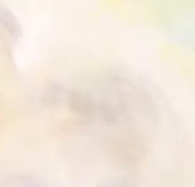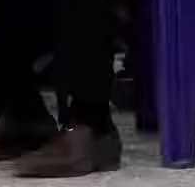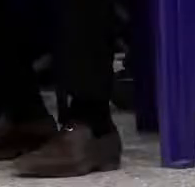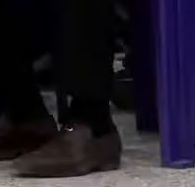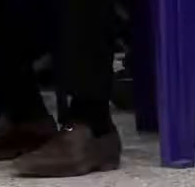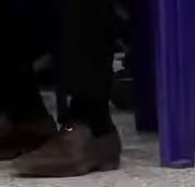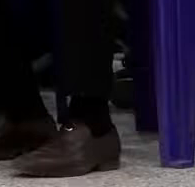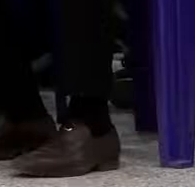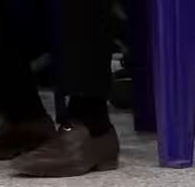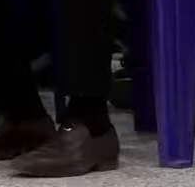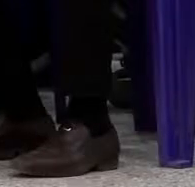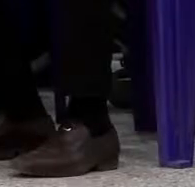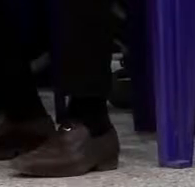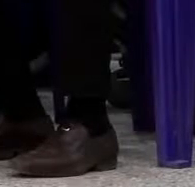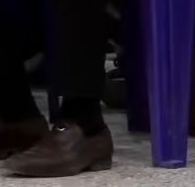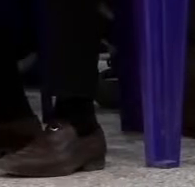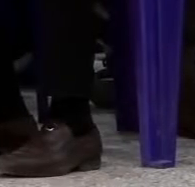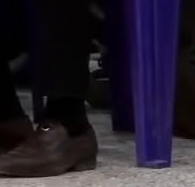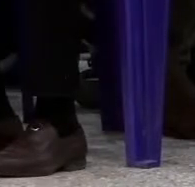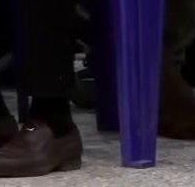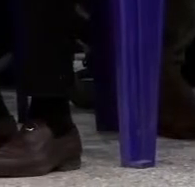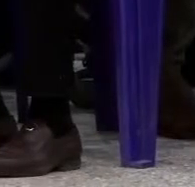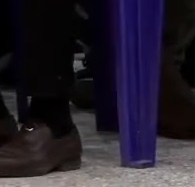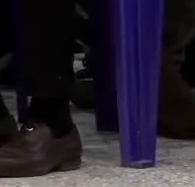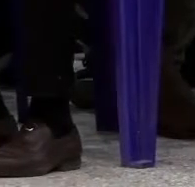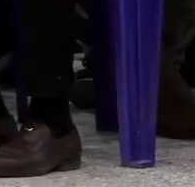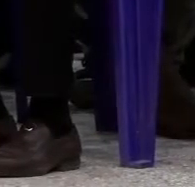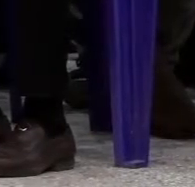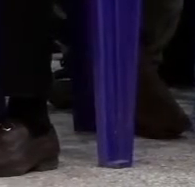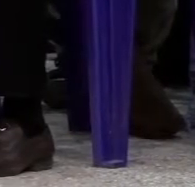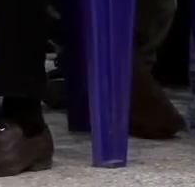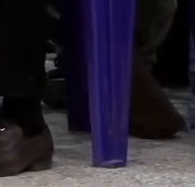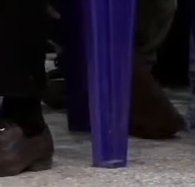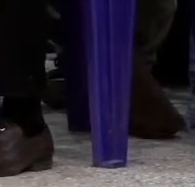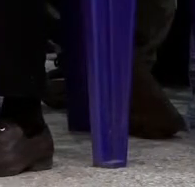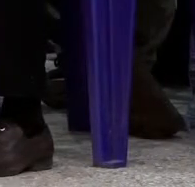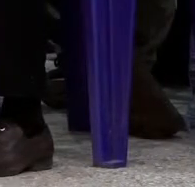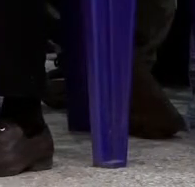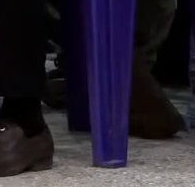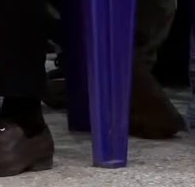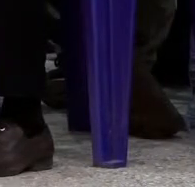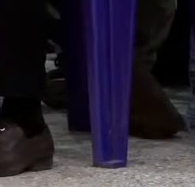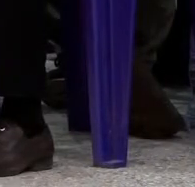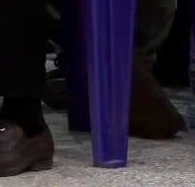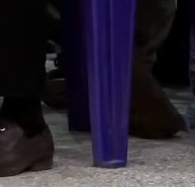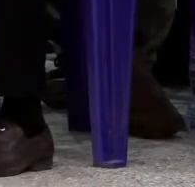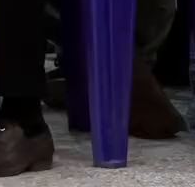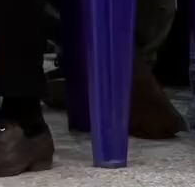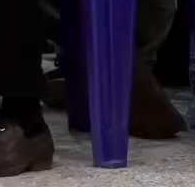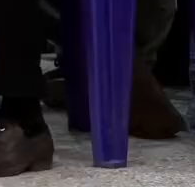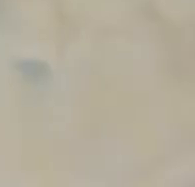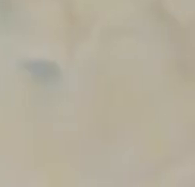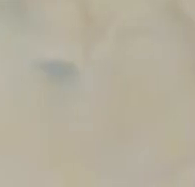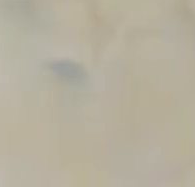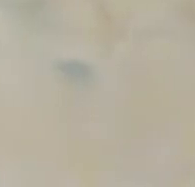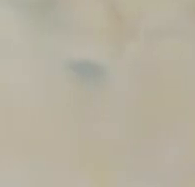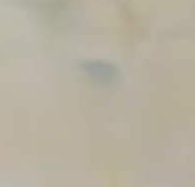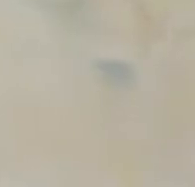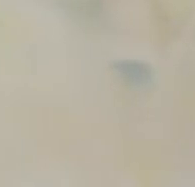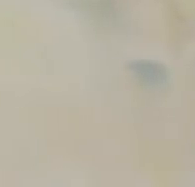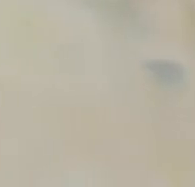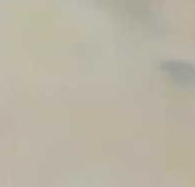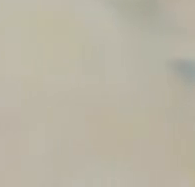washindanao kwa kupiga mbio upiga mbio wote, lakini apokeaye tuzo